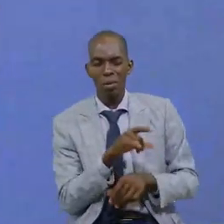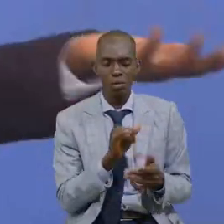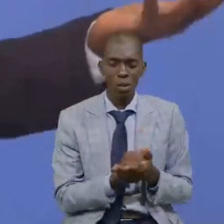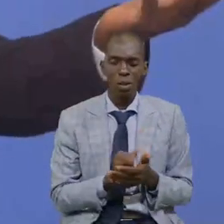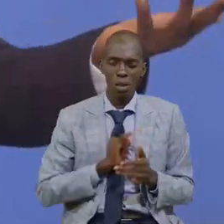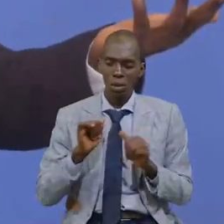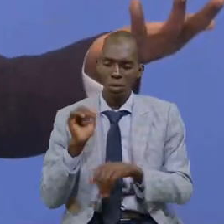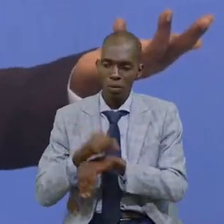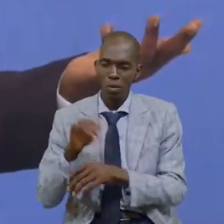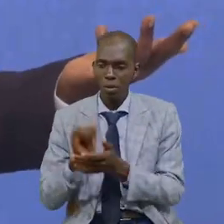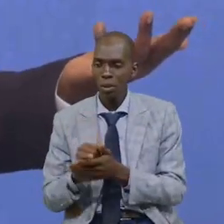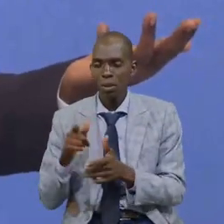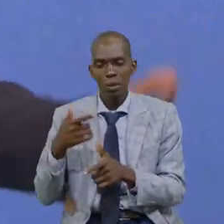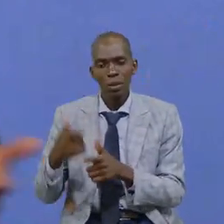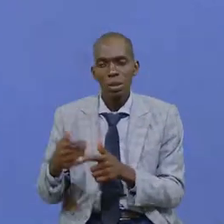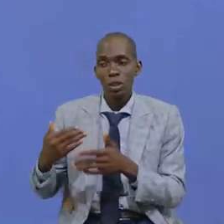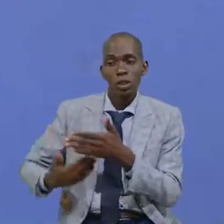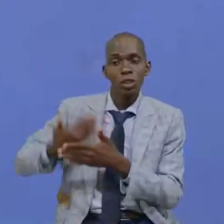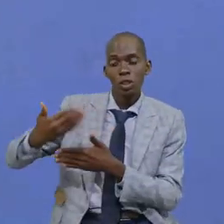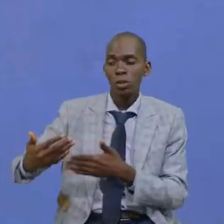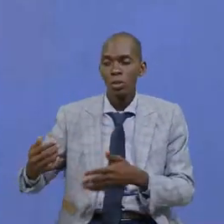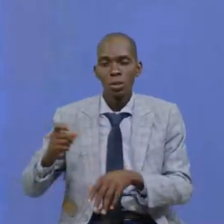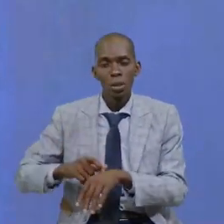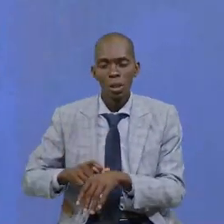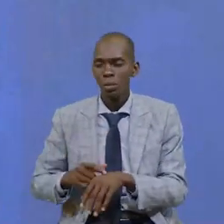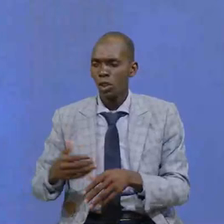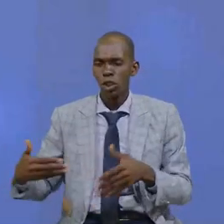vaincre cela, le lendemain, une nouvelle chose surgit